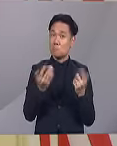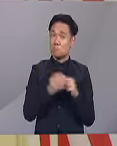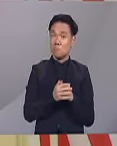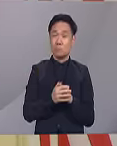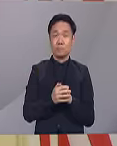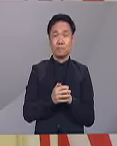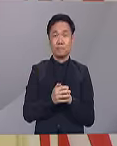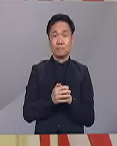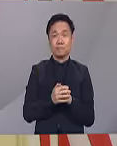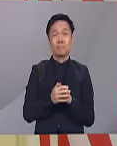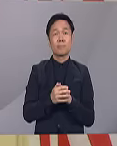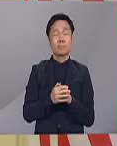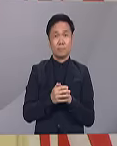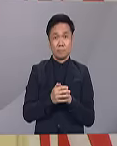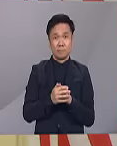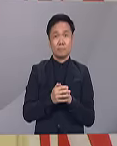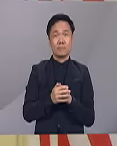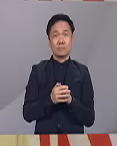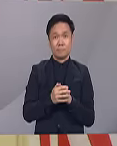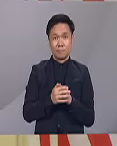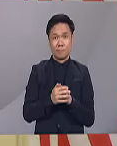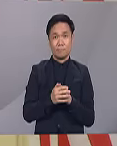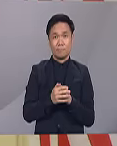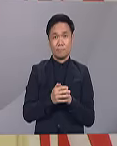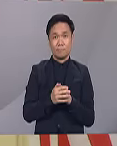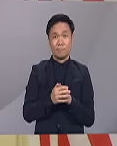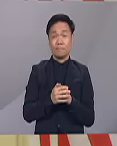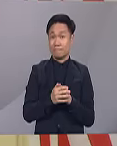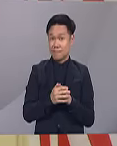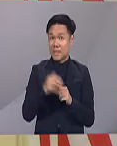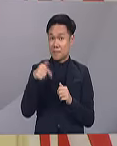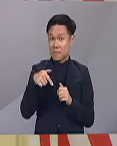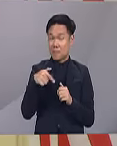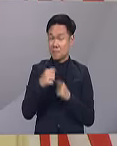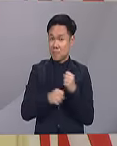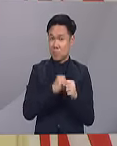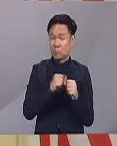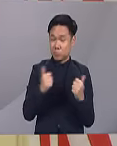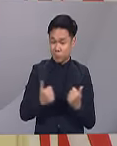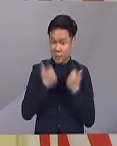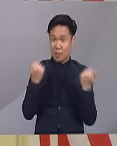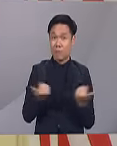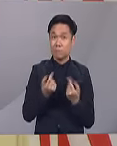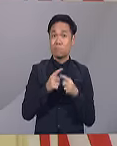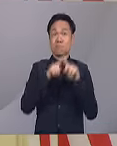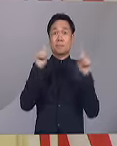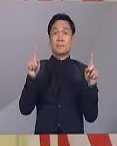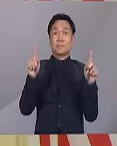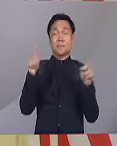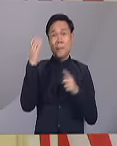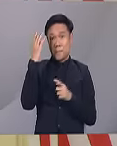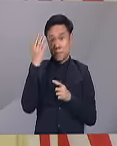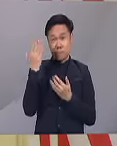hari sambutan Hari Raya Aidilfitri. Kerana tahun ini kita sambut di